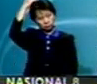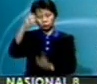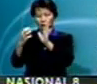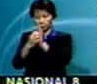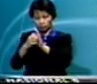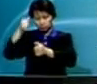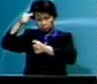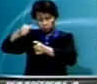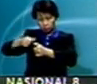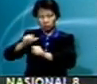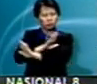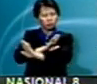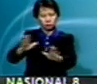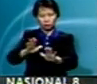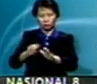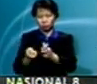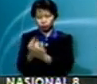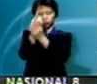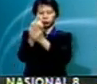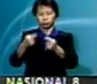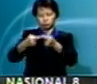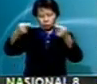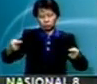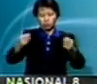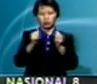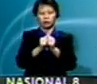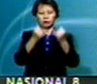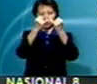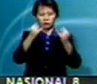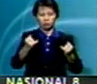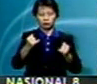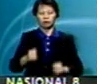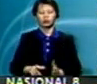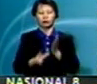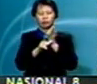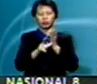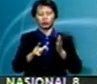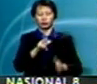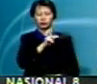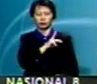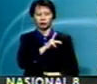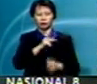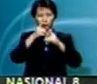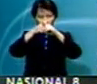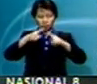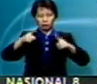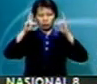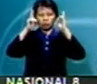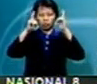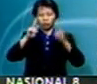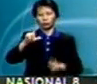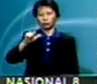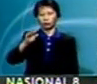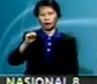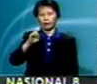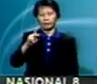pula diingatkan supaya tidak mencetuskan permusuhan dengan pihak istana. Pemangku Timbalan Ketua Dewan Ulama Datuk Dr. Mahfuz